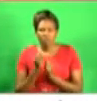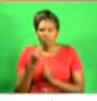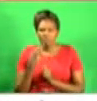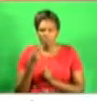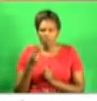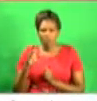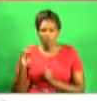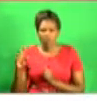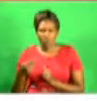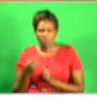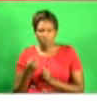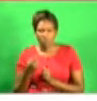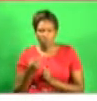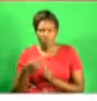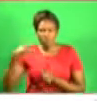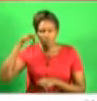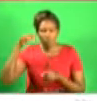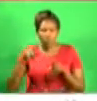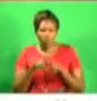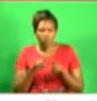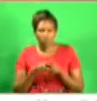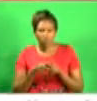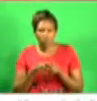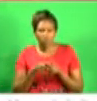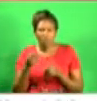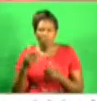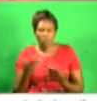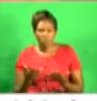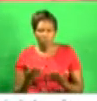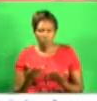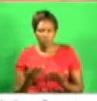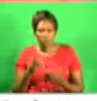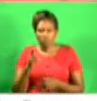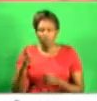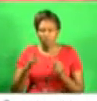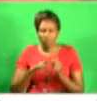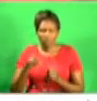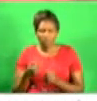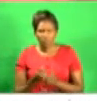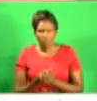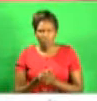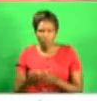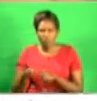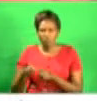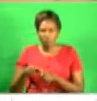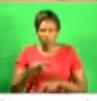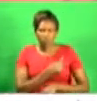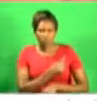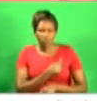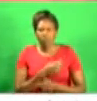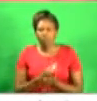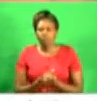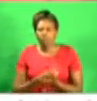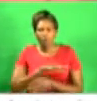simu ya mkononi aina ya Samsung Galaxy yenye dhamani ya shilingi 1,027, manukato na mkoba, na